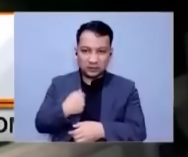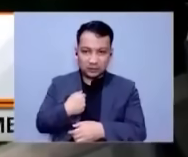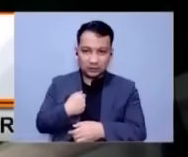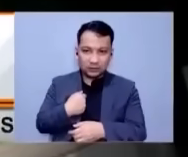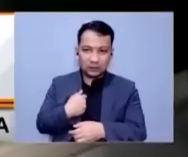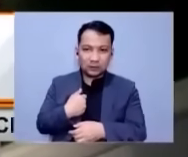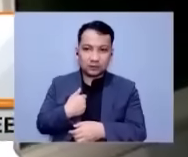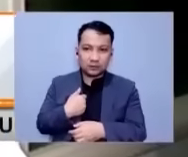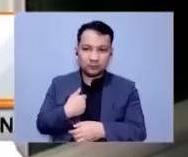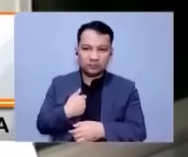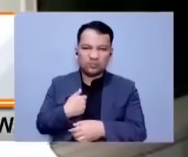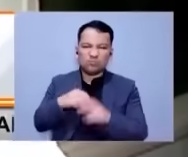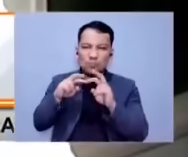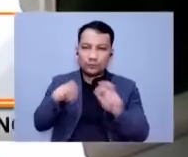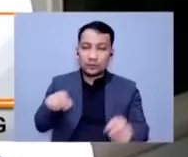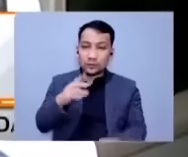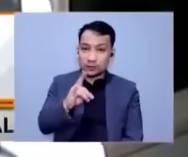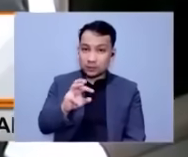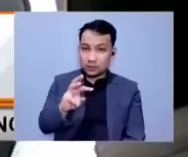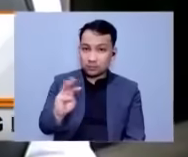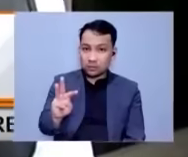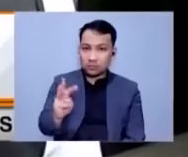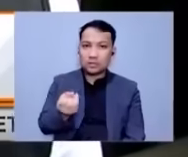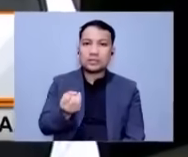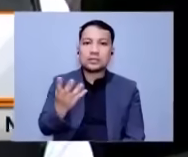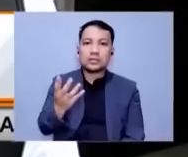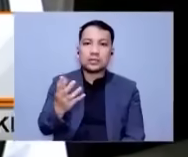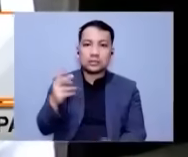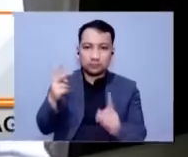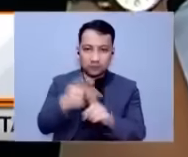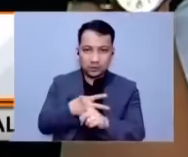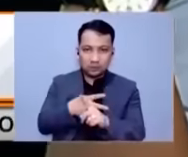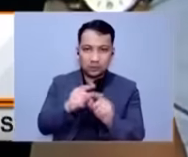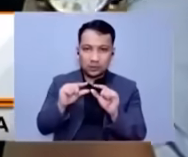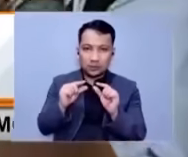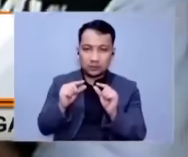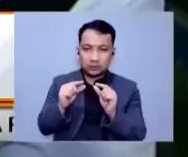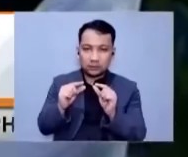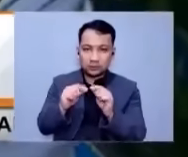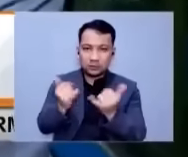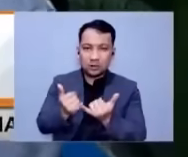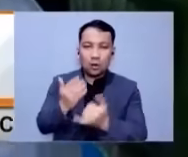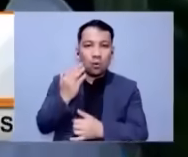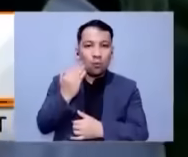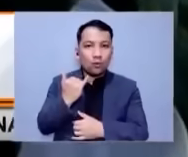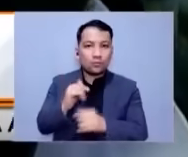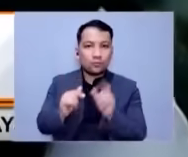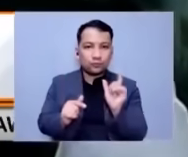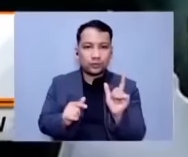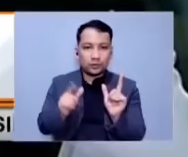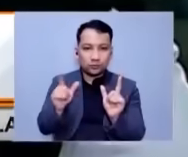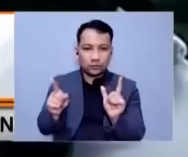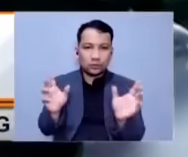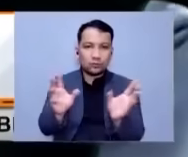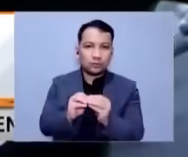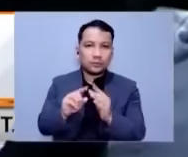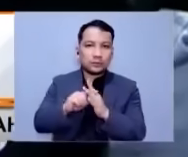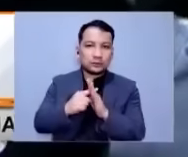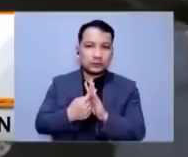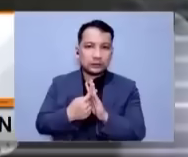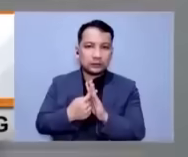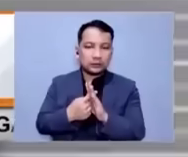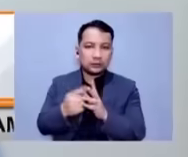Inaalam pa ng DMW kung ilan ang nabiktima ng recruitment agency dahil 2021 pa pala nagsimula ang kanilang